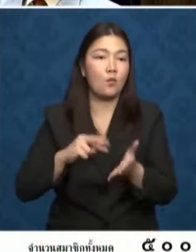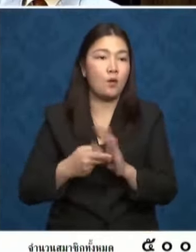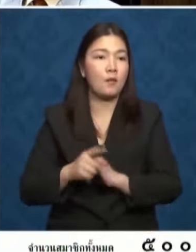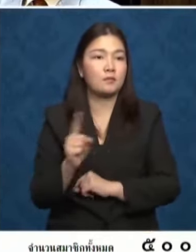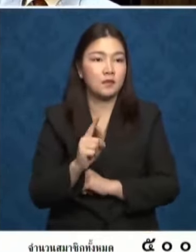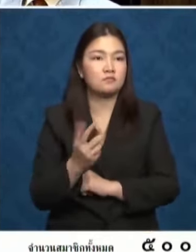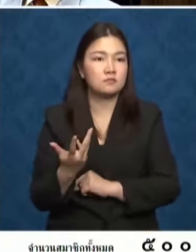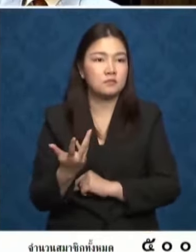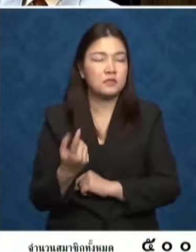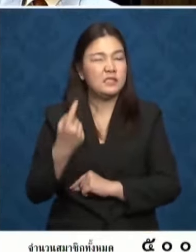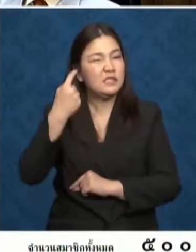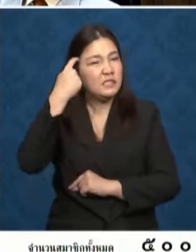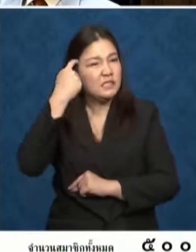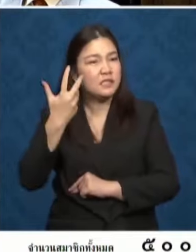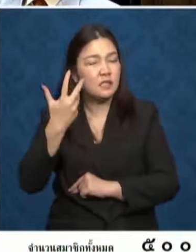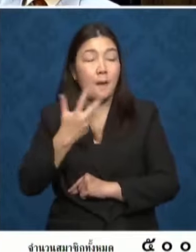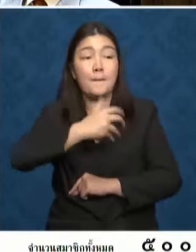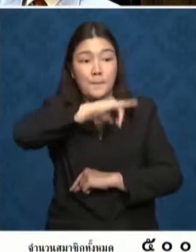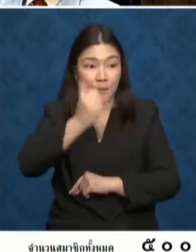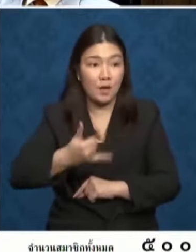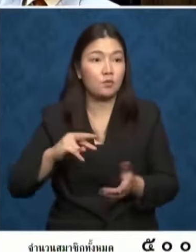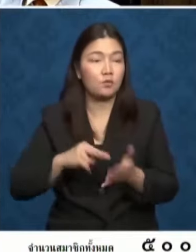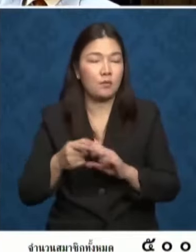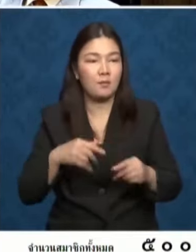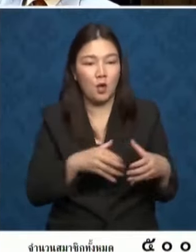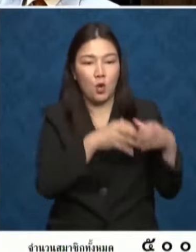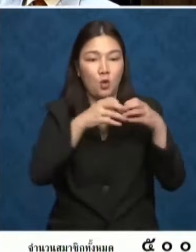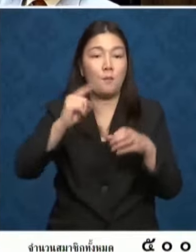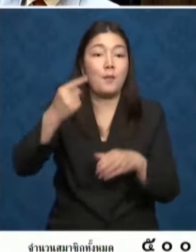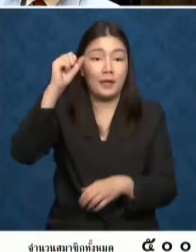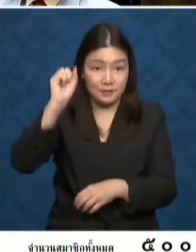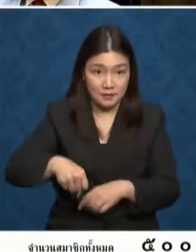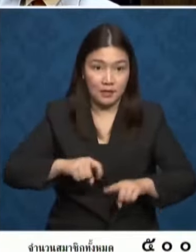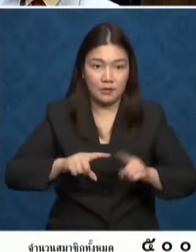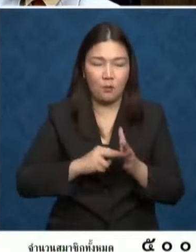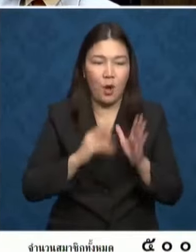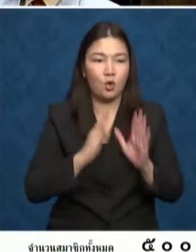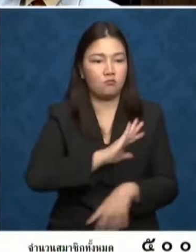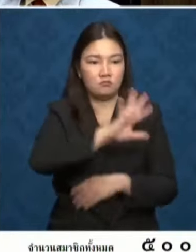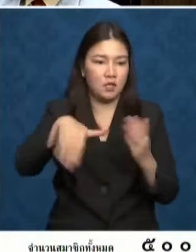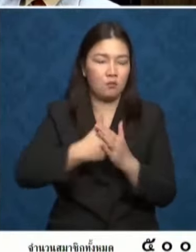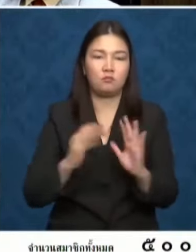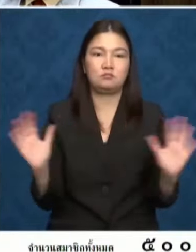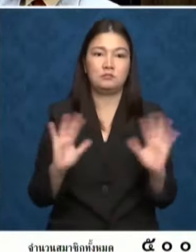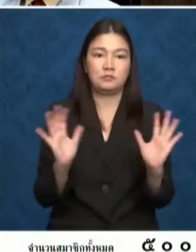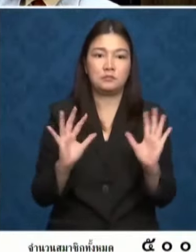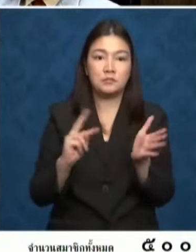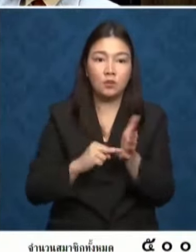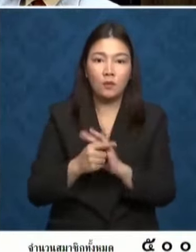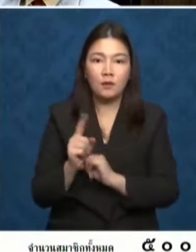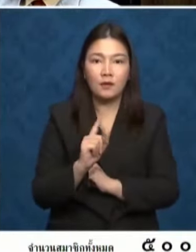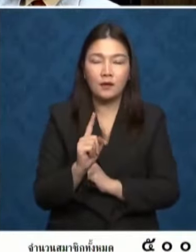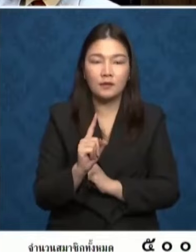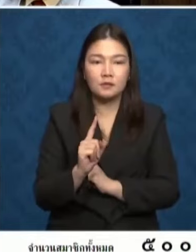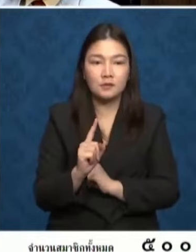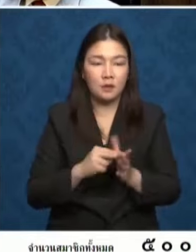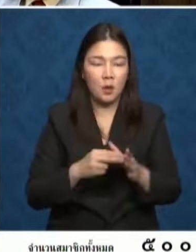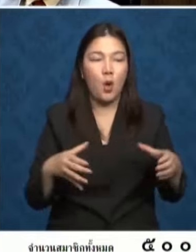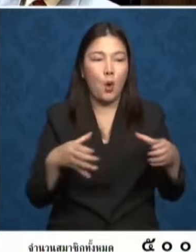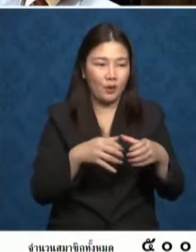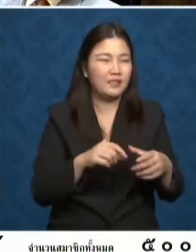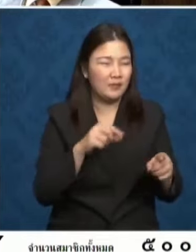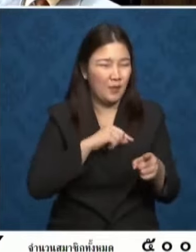หมดมันอาจจะมีบางคนที่อพยพคมาใหม่จริงแต่ไม่ใช่ทุกคนอาจจะมีบางคนที่เกี่ยวข้องกับยาเสพ